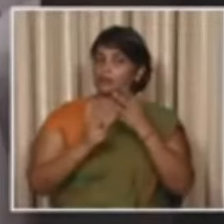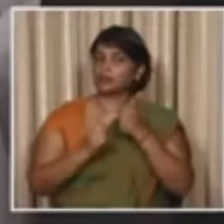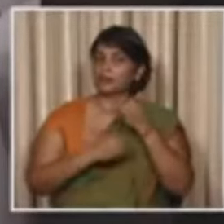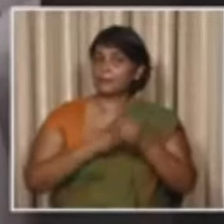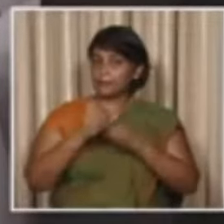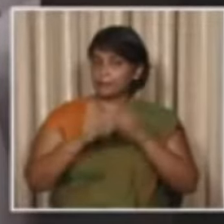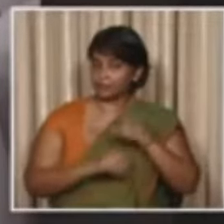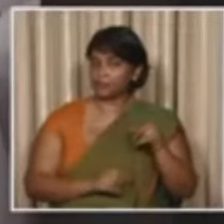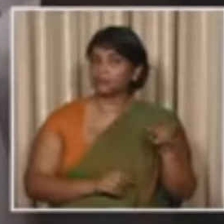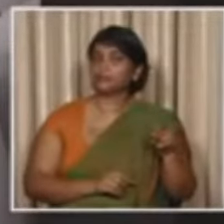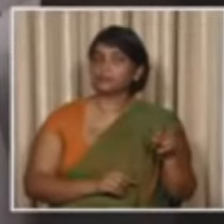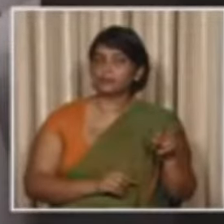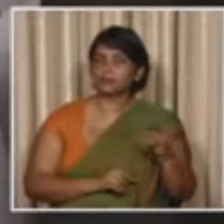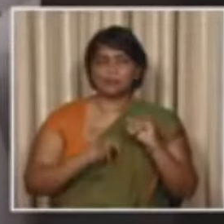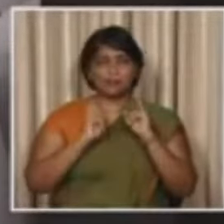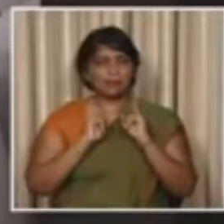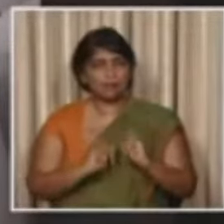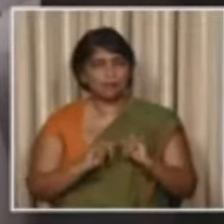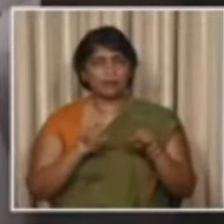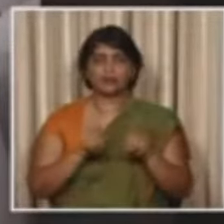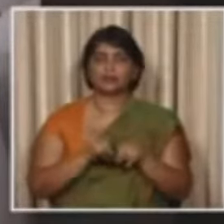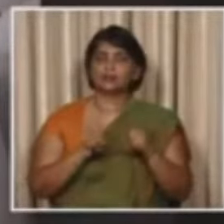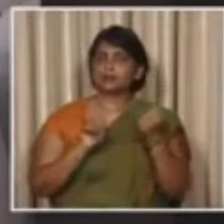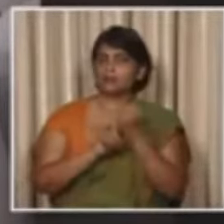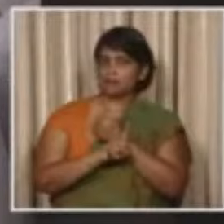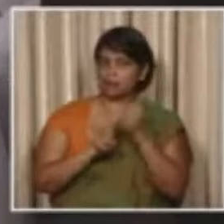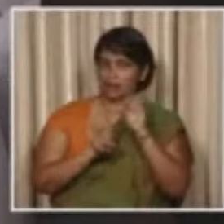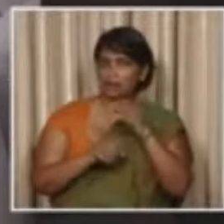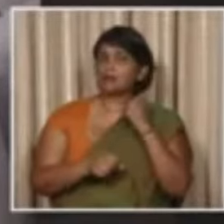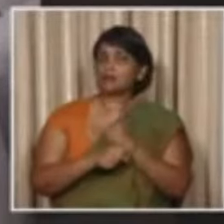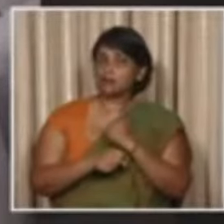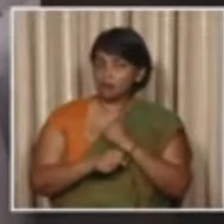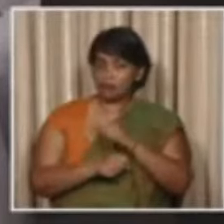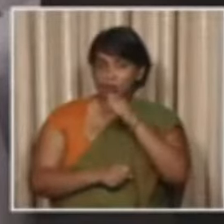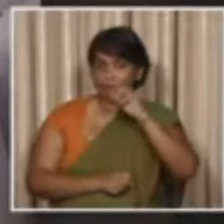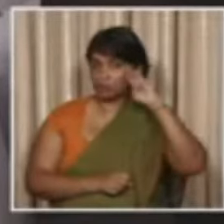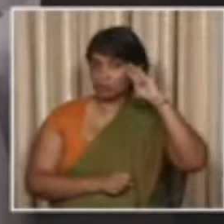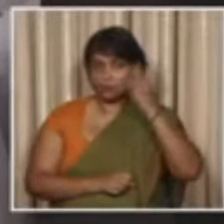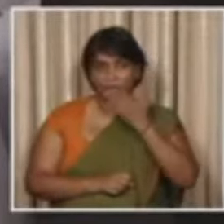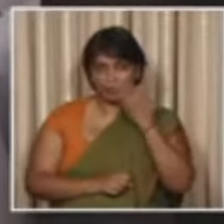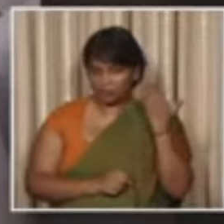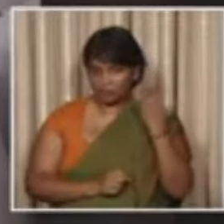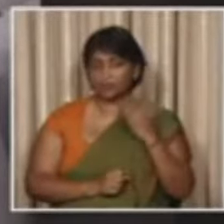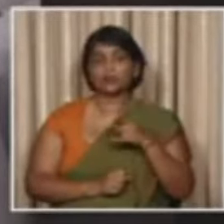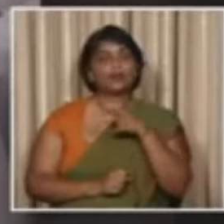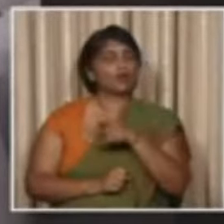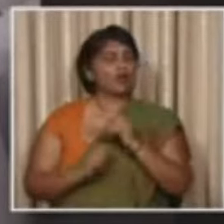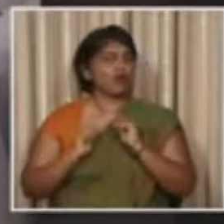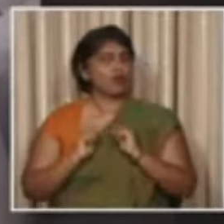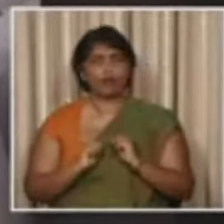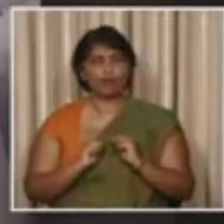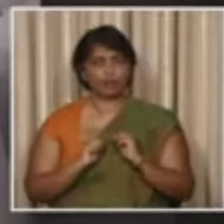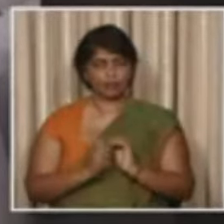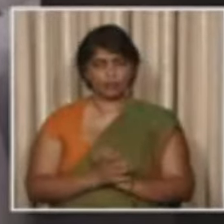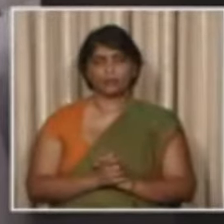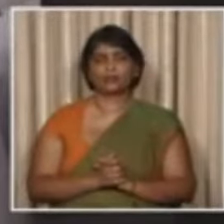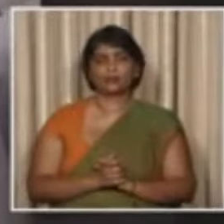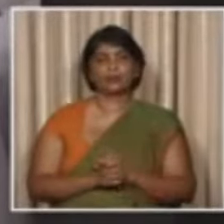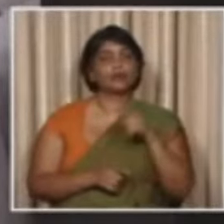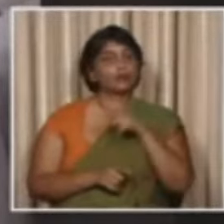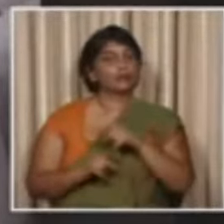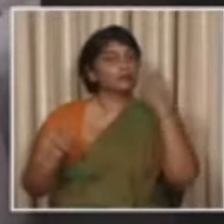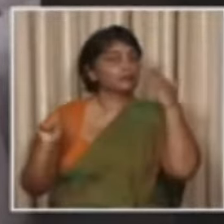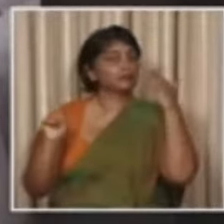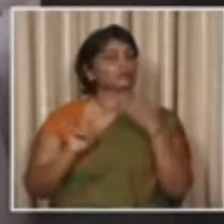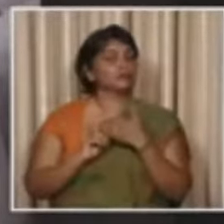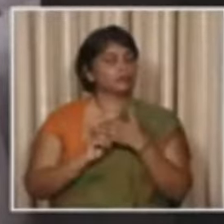සඳහා අහිතකර අන්දමින් බලපාන්නේ යැයි රජයට සහතික විය හැකිය. ඒ කෙසේද? මේ